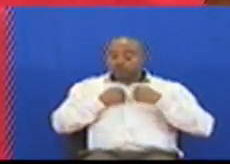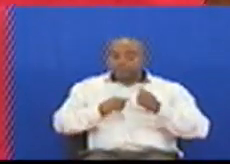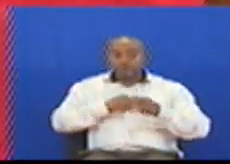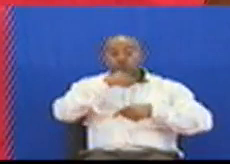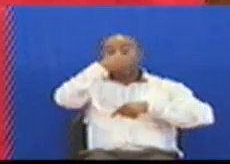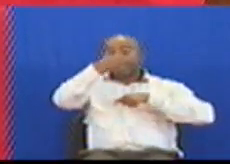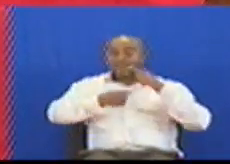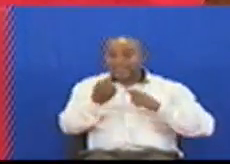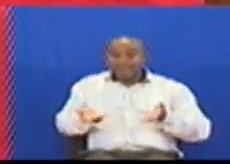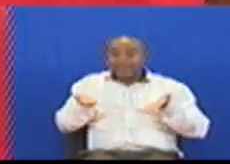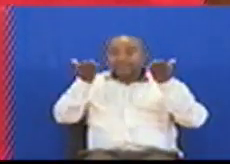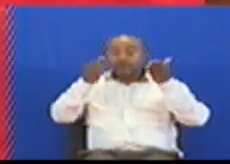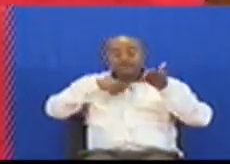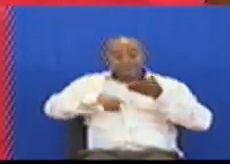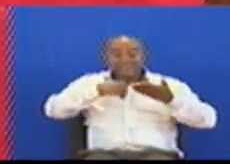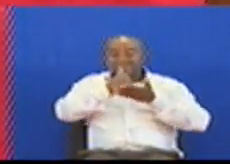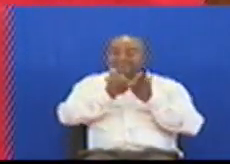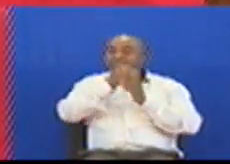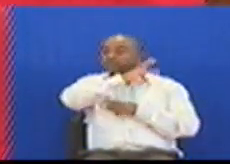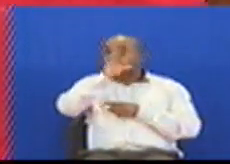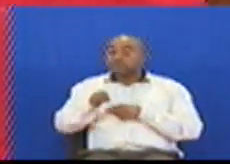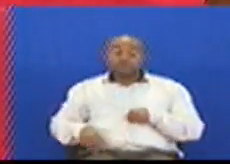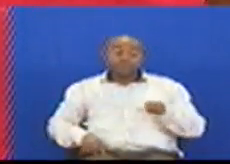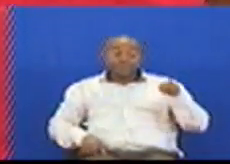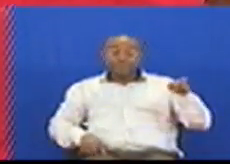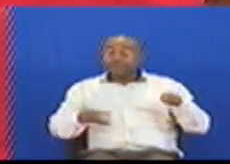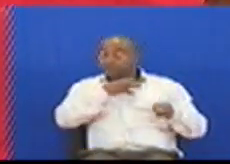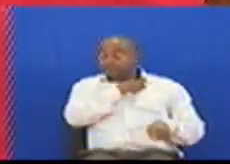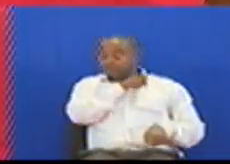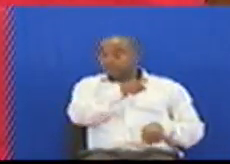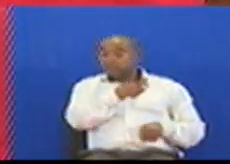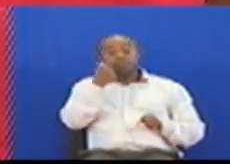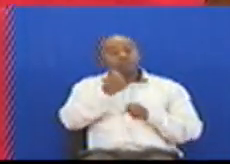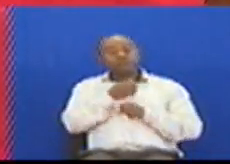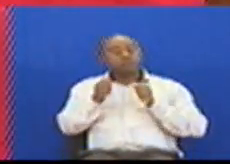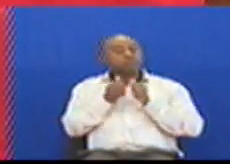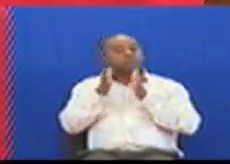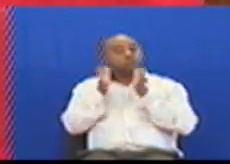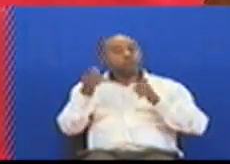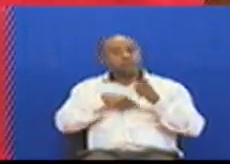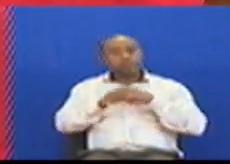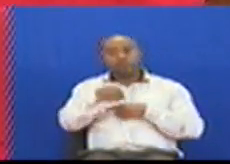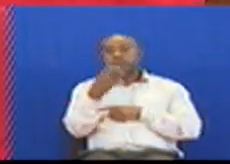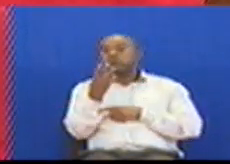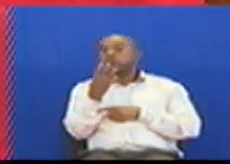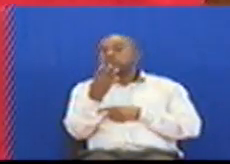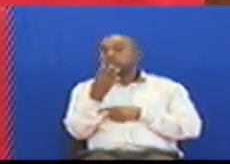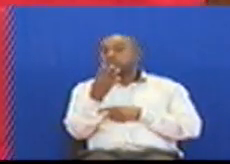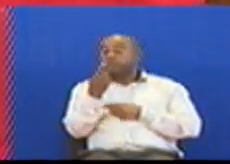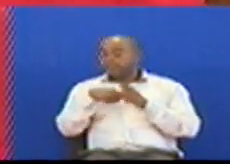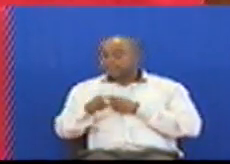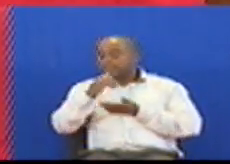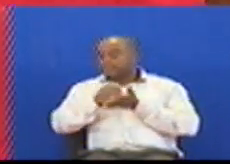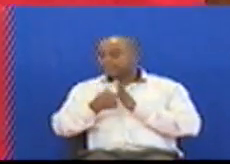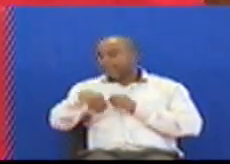zote, kwa sababu ni wizara mtambuka, imefanya mambo makubwa sana kwa miaka hii 4.5 kwenye taifa letu. Kwenye sekta ya